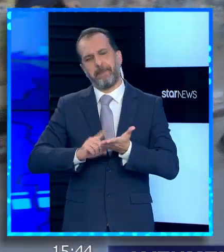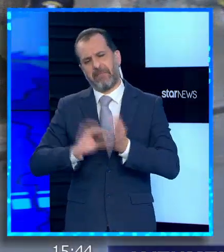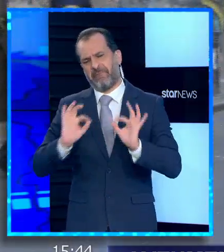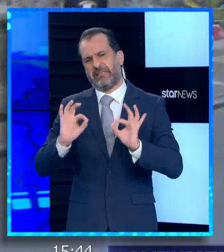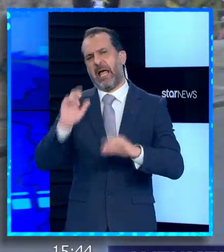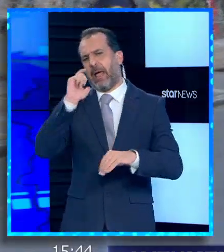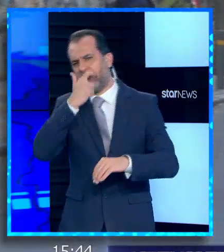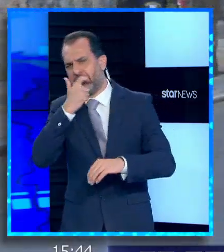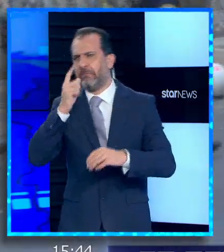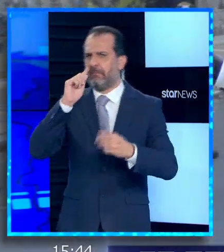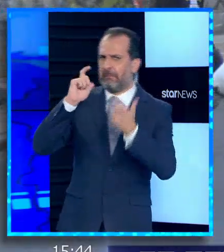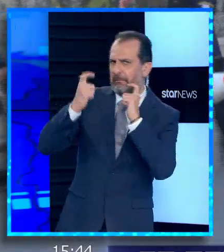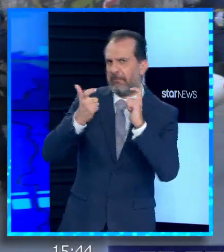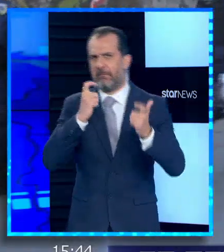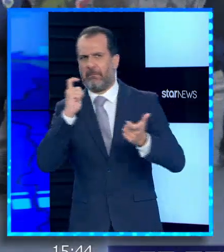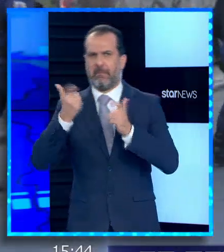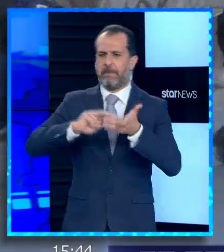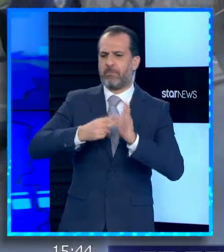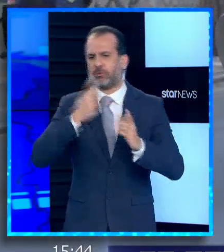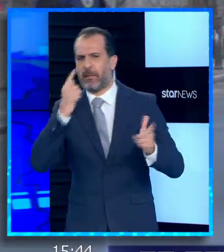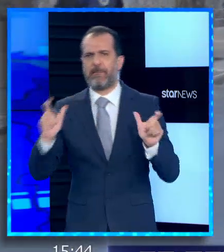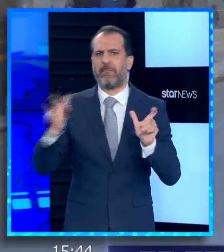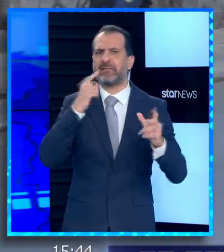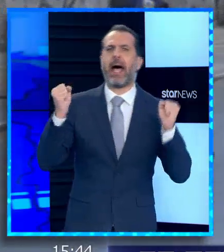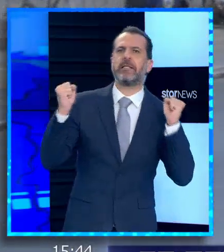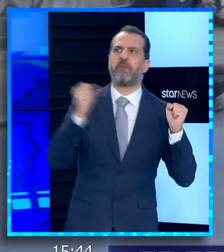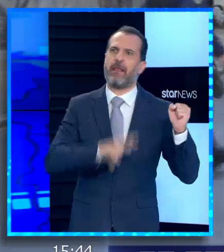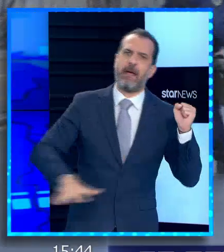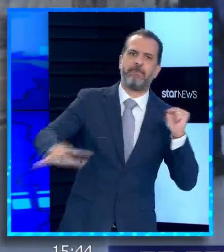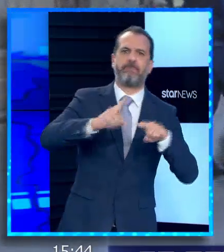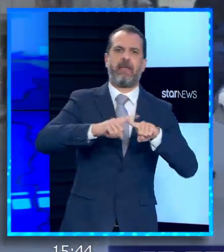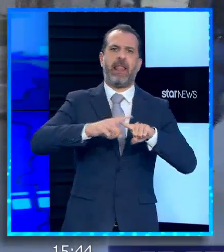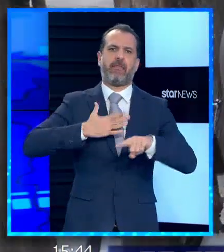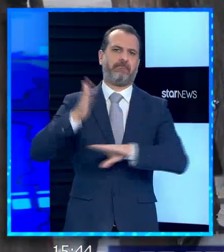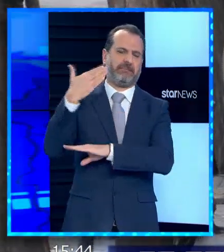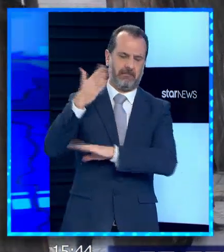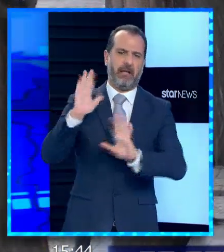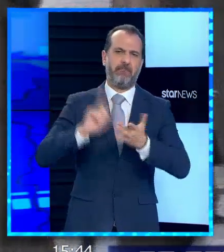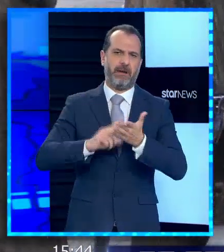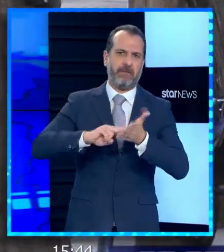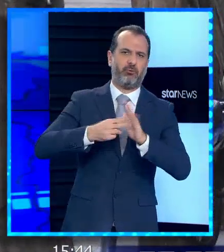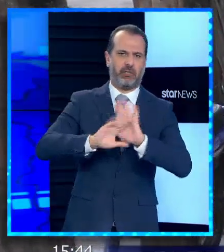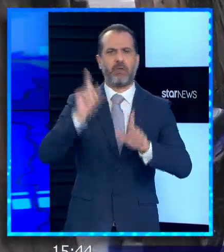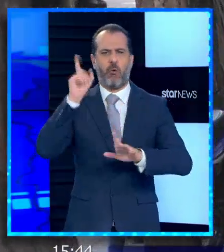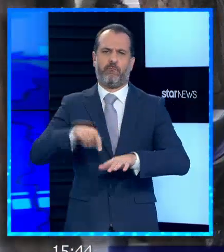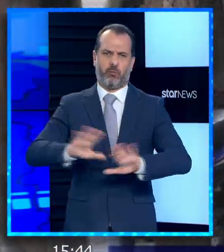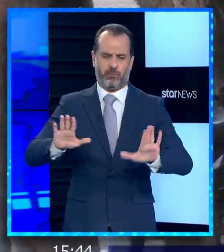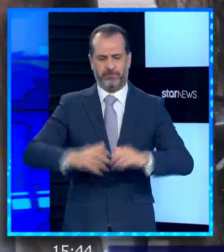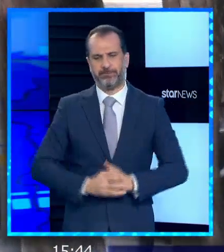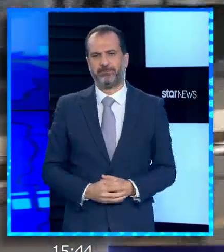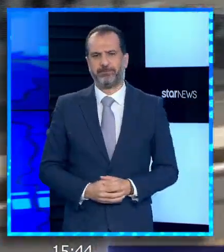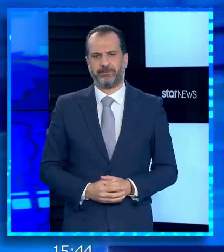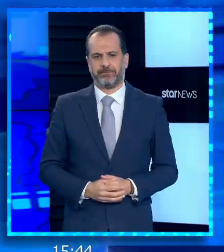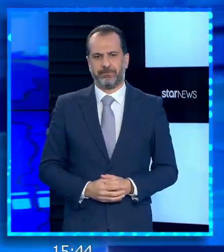κρατικής ασφάλειας να προσφέρουμε τα μέγιστα προς την ασφάλεια των πολιτών. Ευχαριστώ πολύ, Αλέξανδρε.